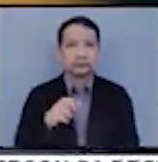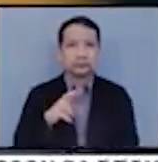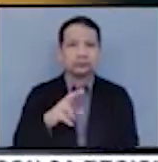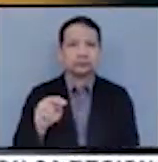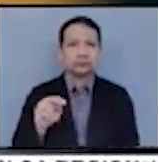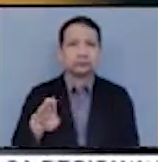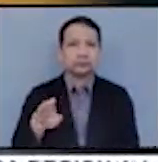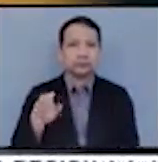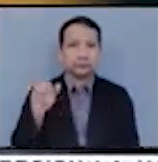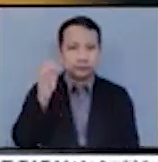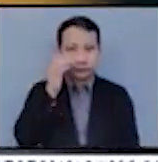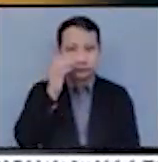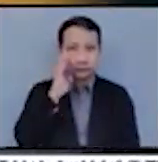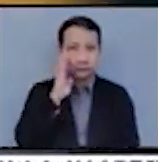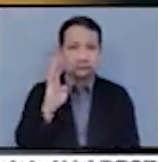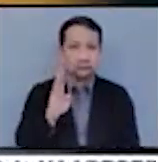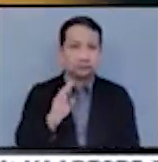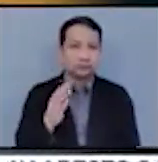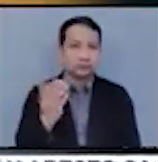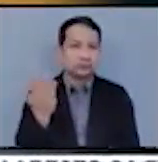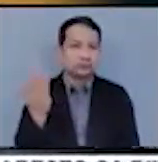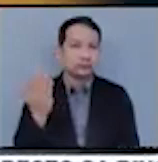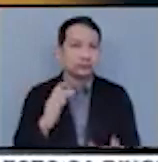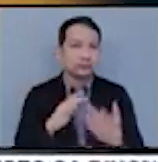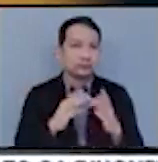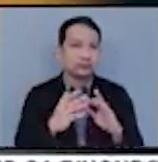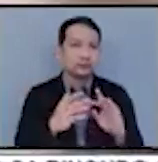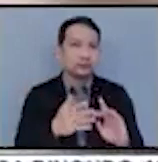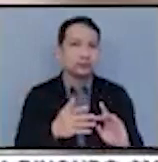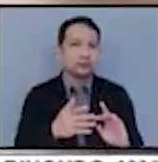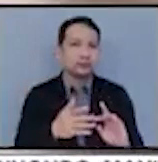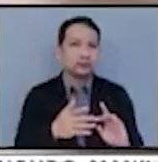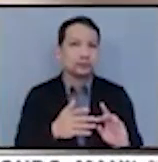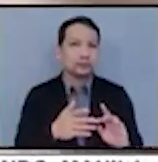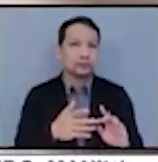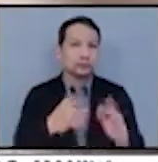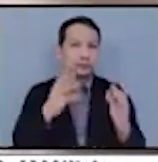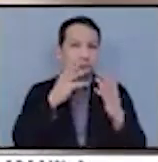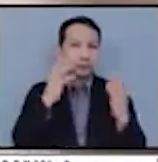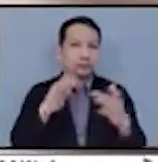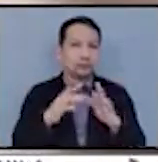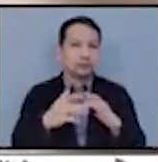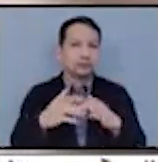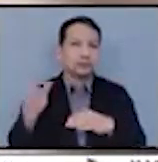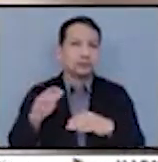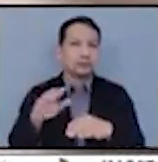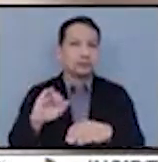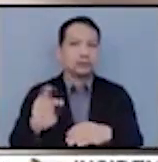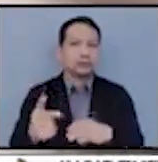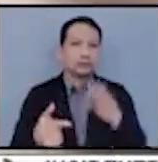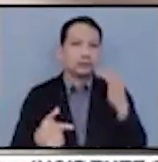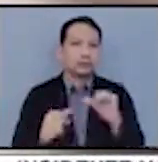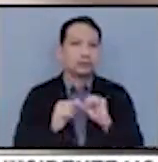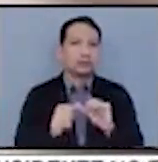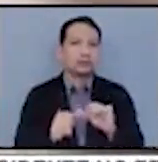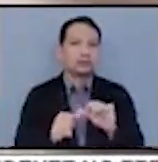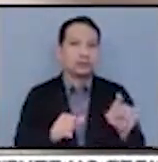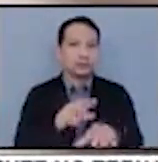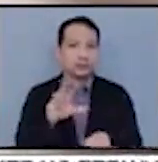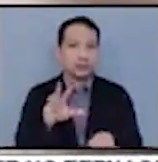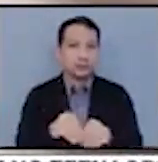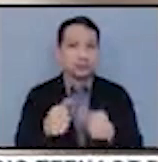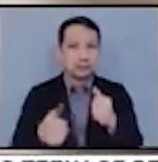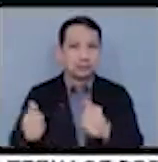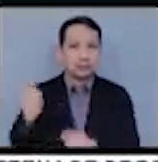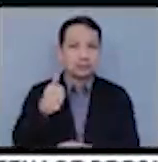Brown, na ayon sa ibang netizens ay nag-tantrums online sa Instagram matapos hindi manalo ang kanyang album